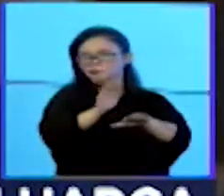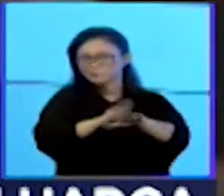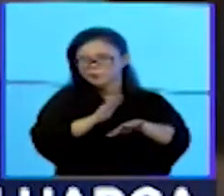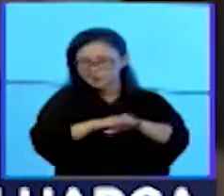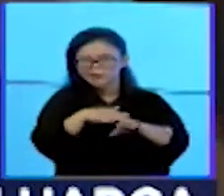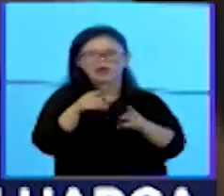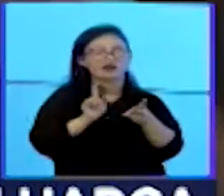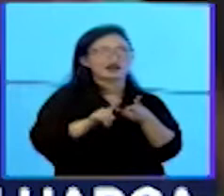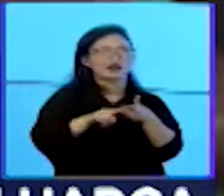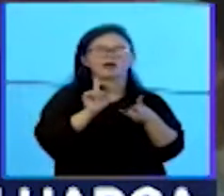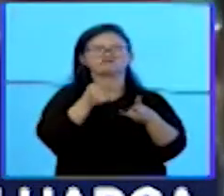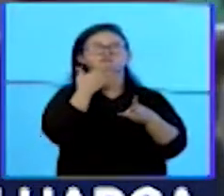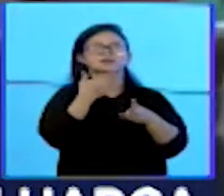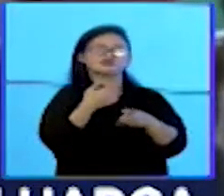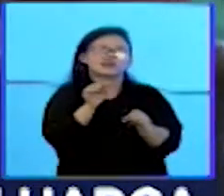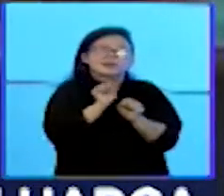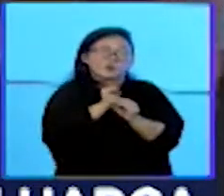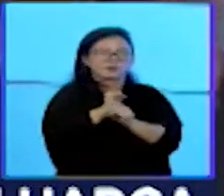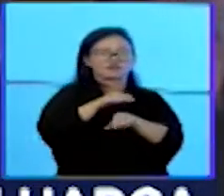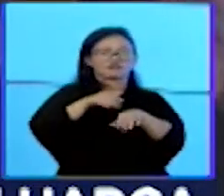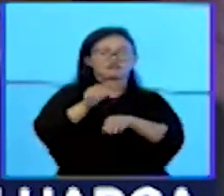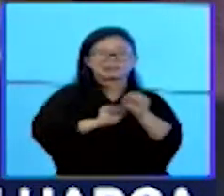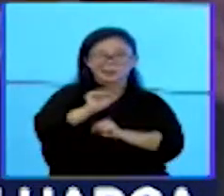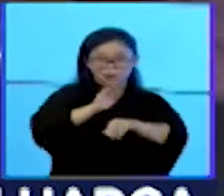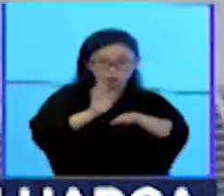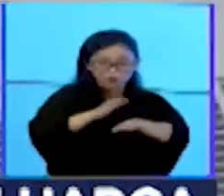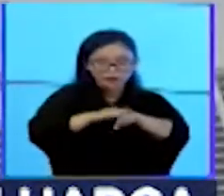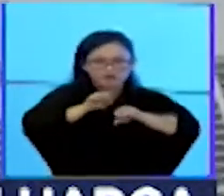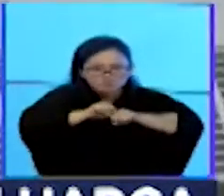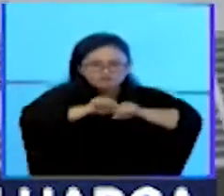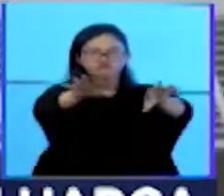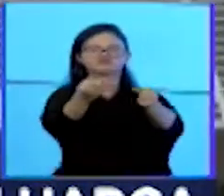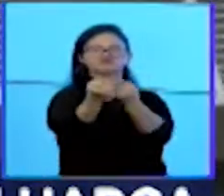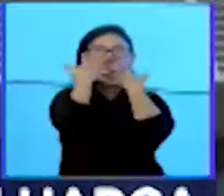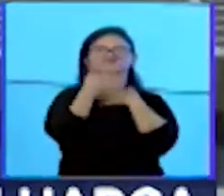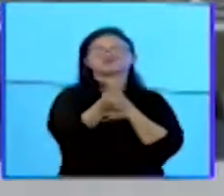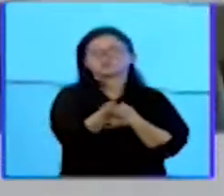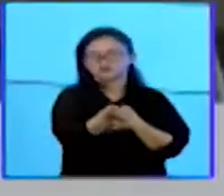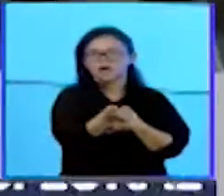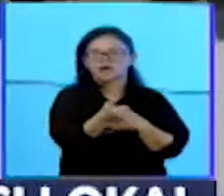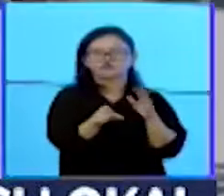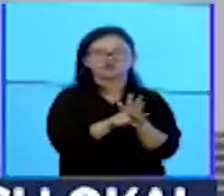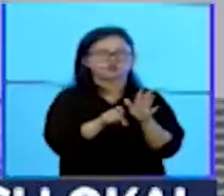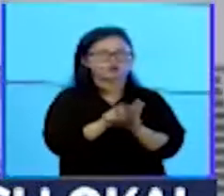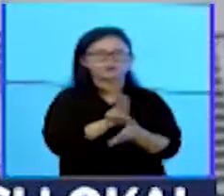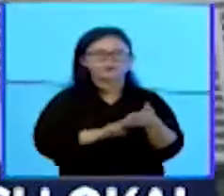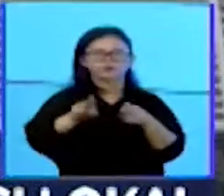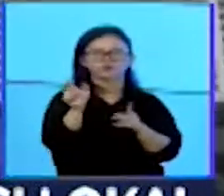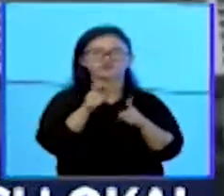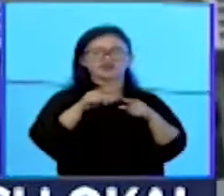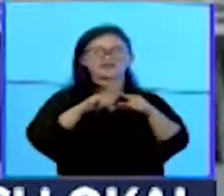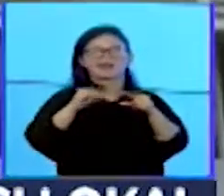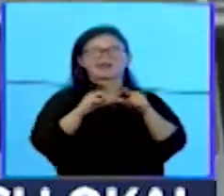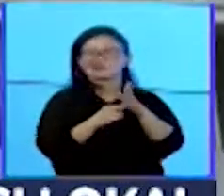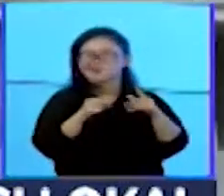ancaman klaster upacara adat. Saat ini Rumah Sakit Perguruan Tinggi Universitas Udayana, RSPTN Unut, Jimbaran,